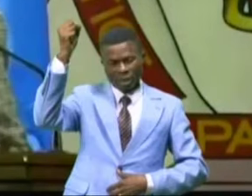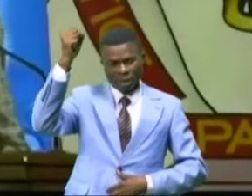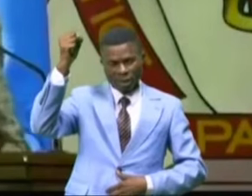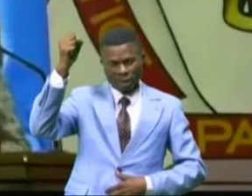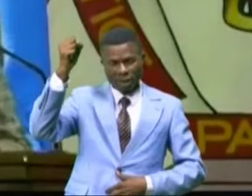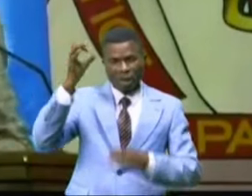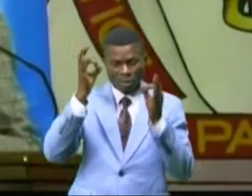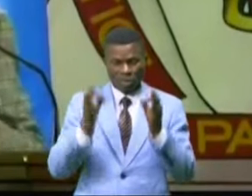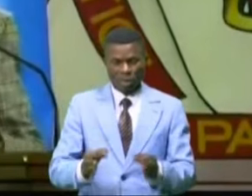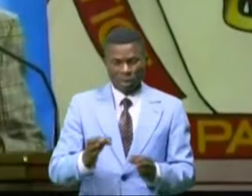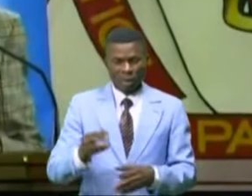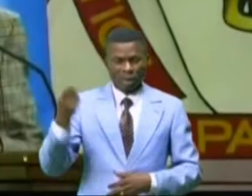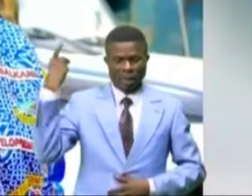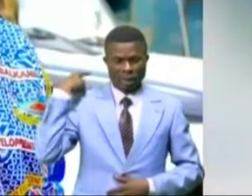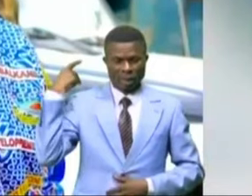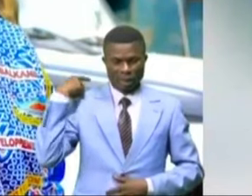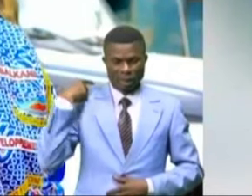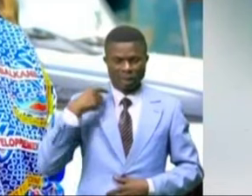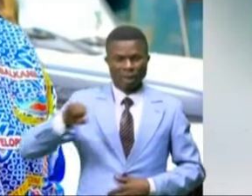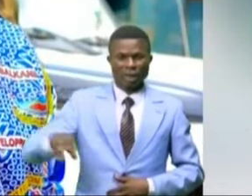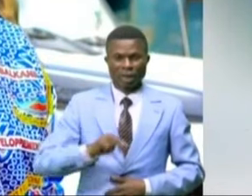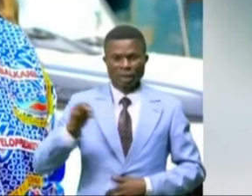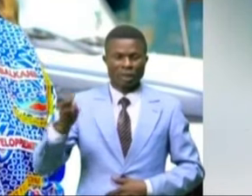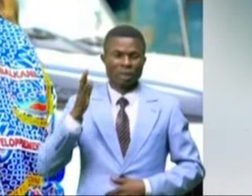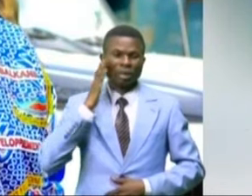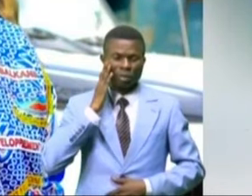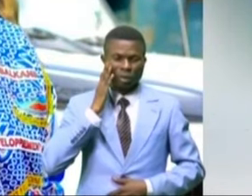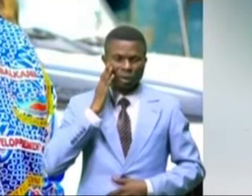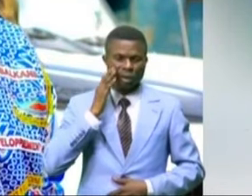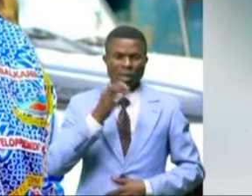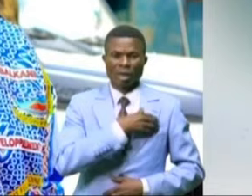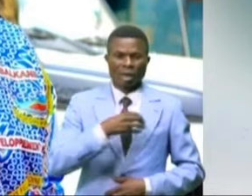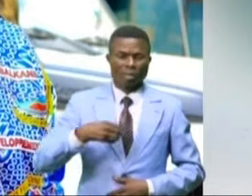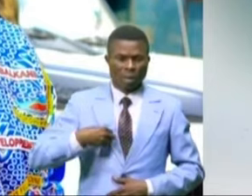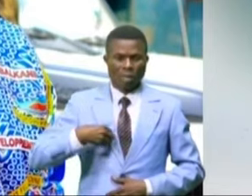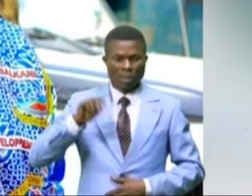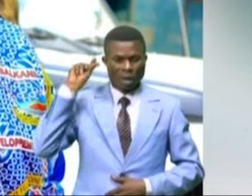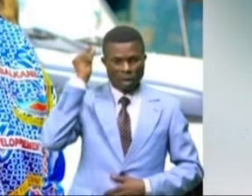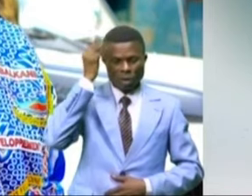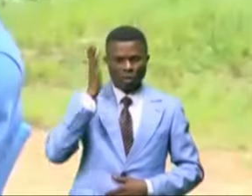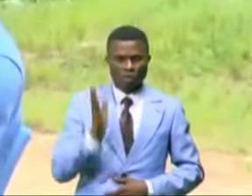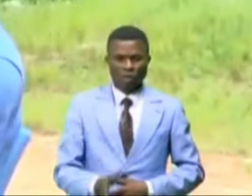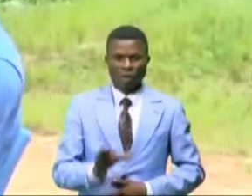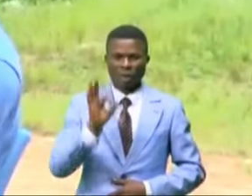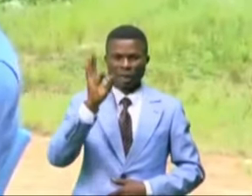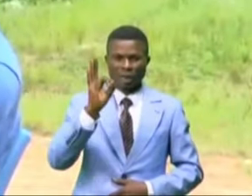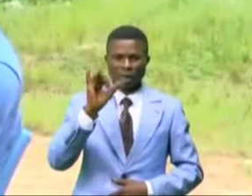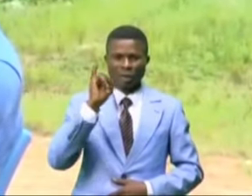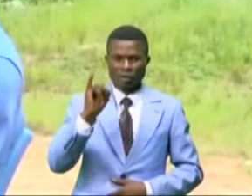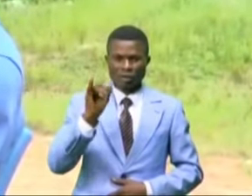desquels l'honorable Jean-Marie Kaseya et la gouverneure Fifi Masuka. Nous restons